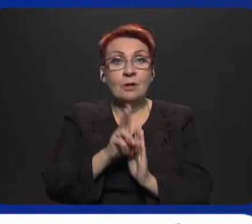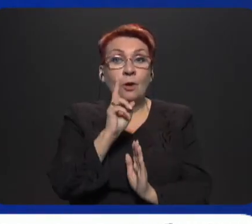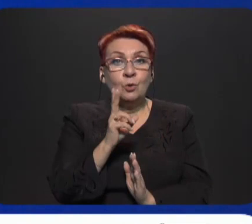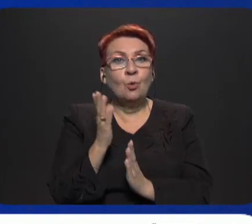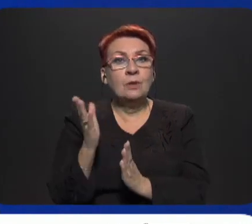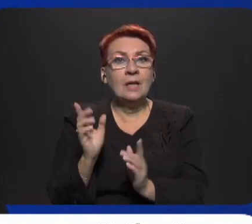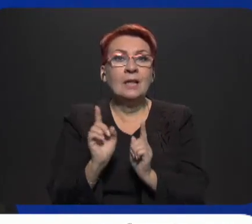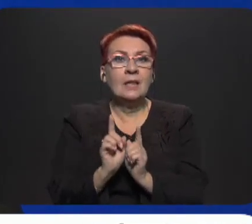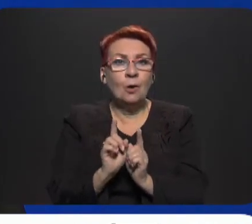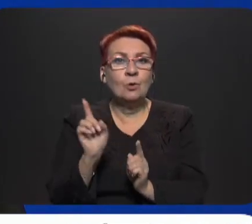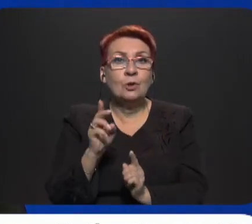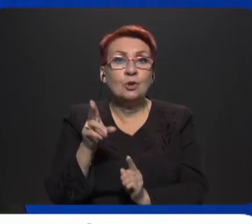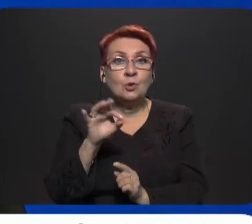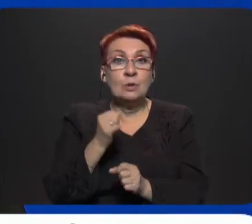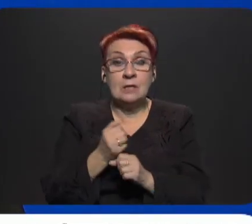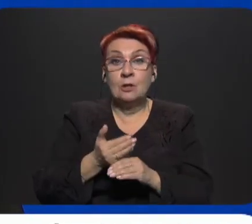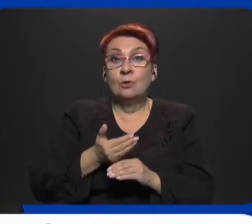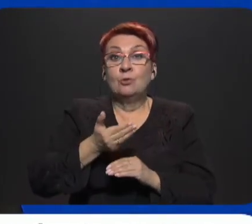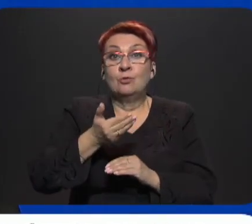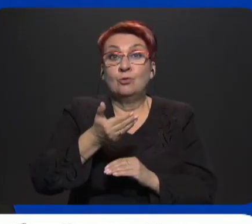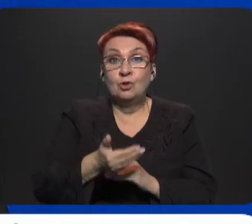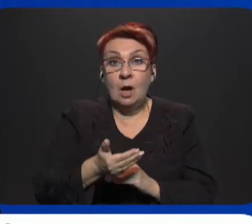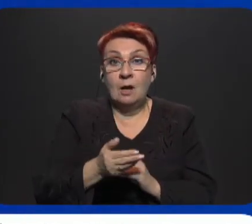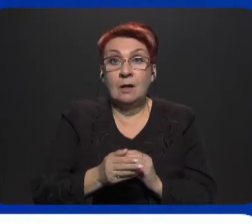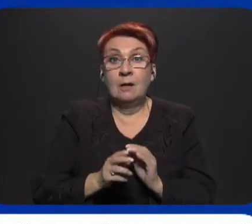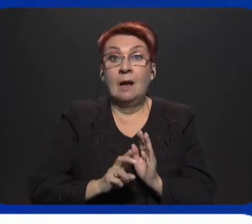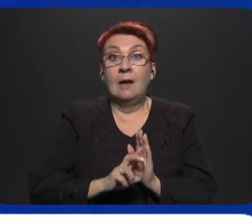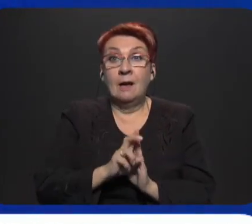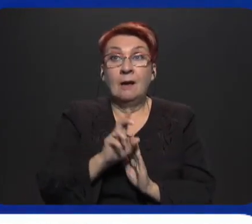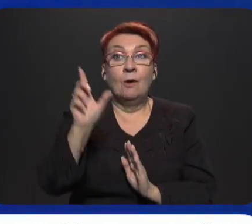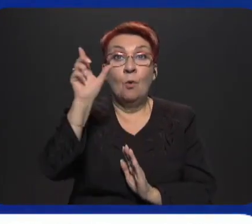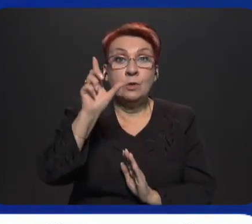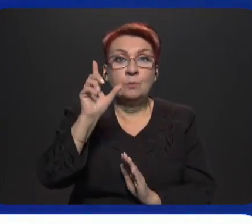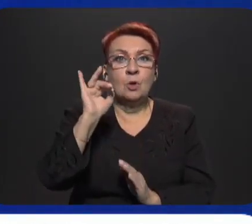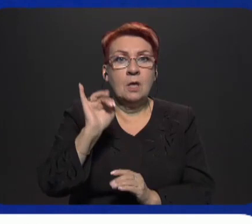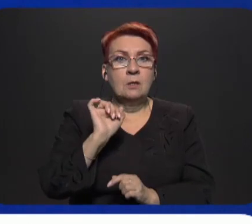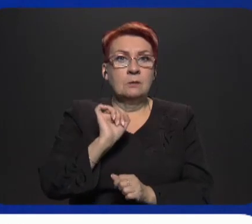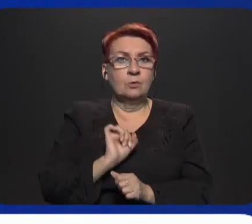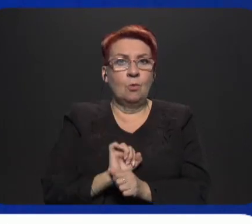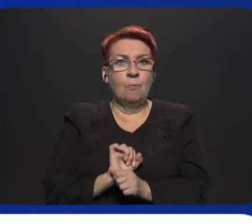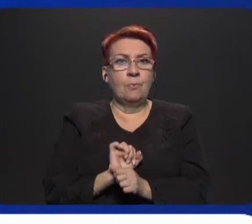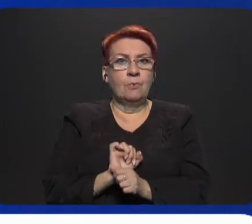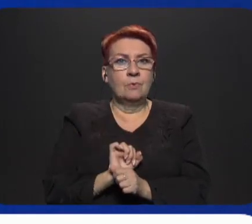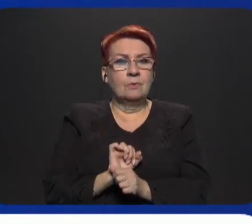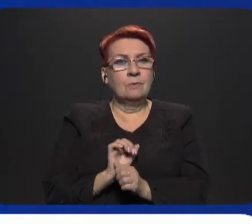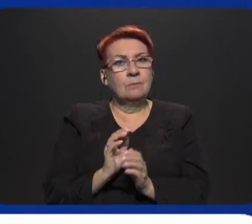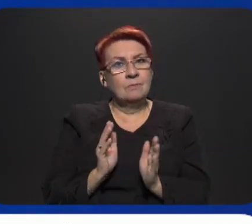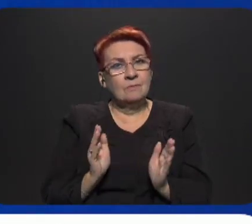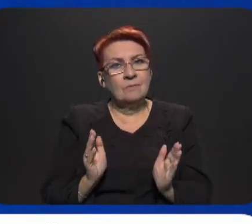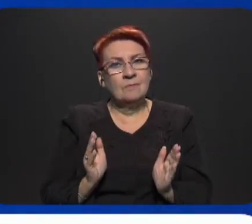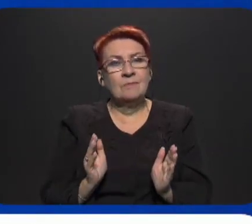такой, что сделал шаг и остановился? Я всегда говорю, вот в данном случае,